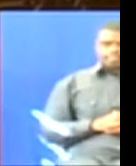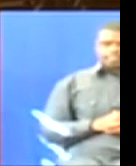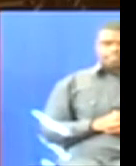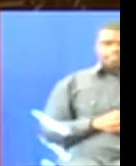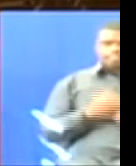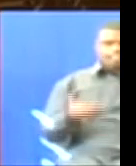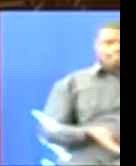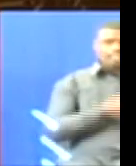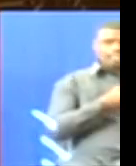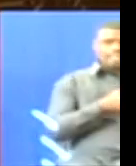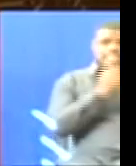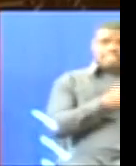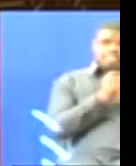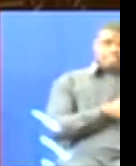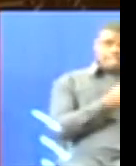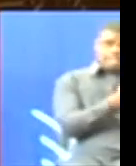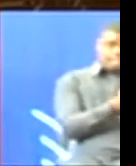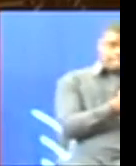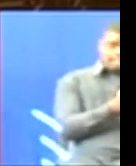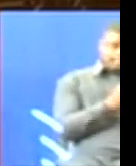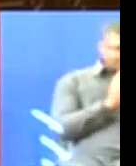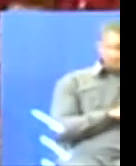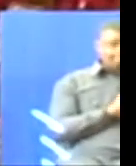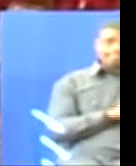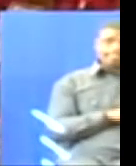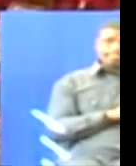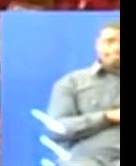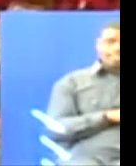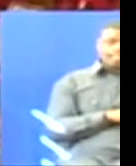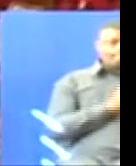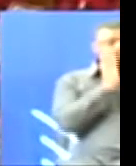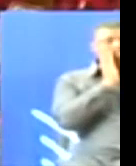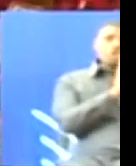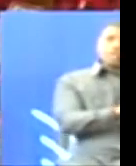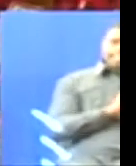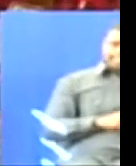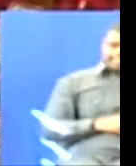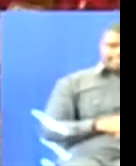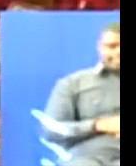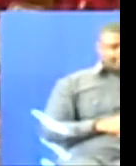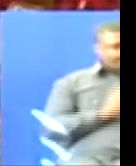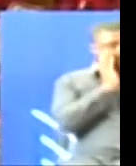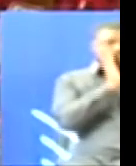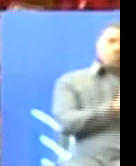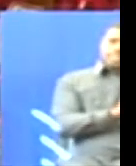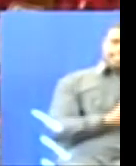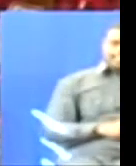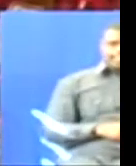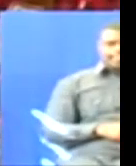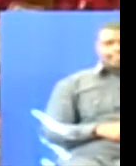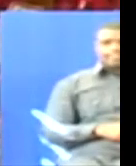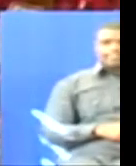Mheshimiwa Naibu Spika, la pili nitoe pole, salamu ya za pole